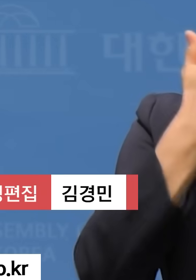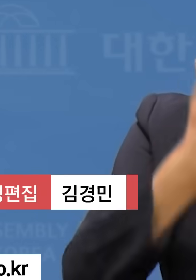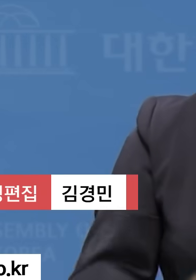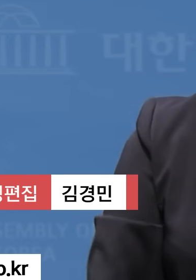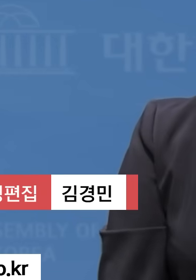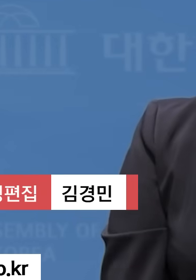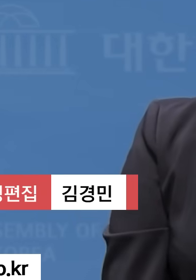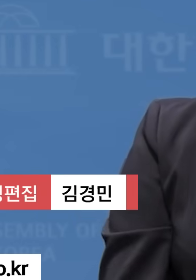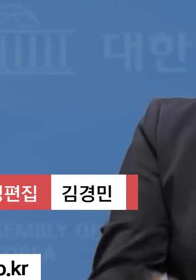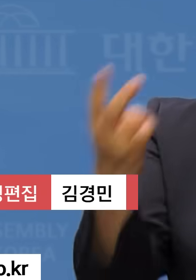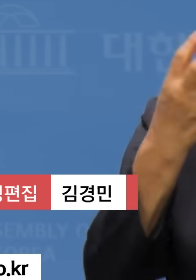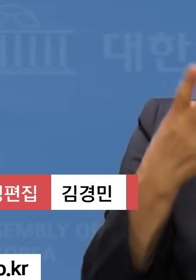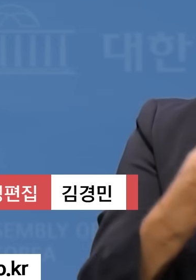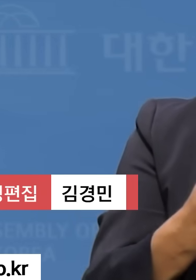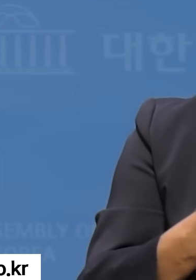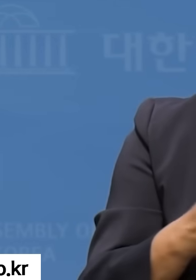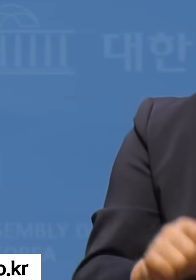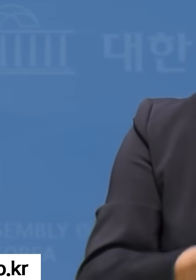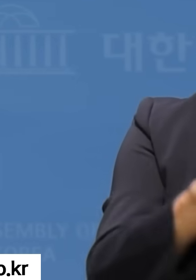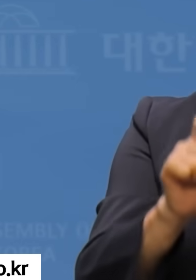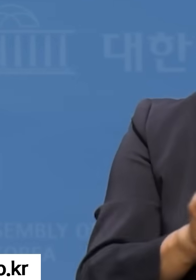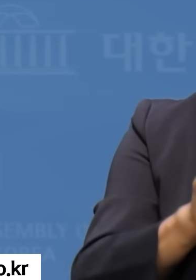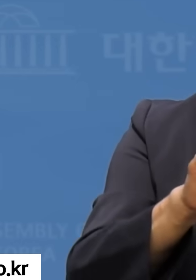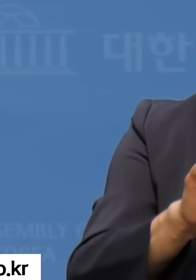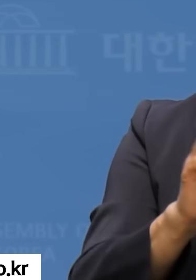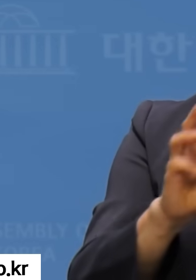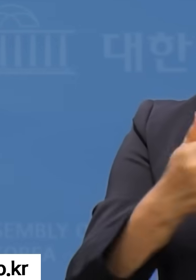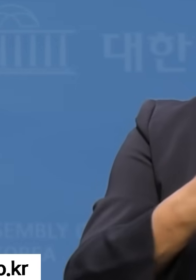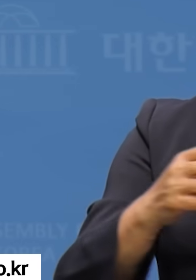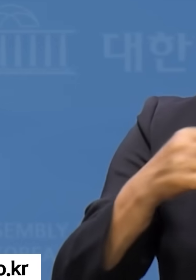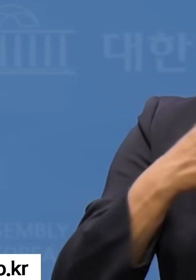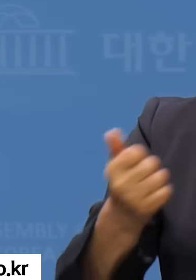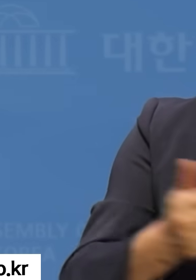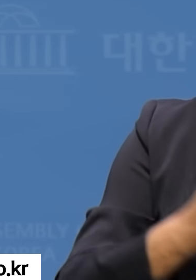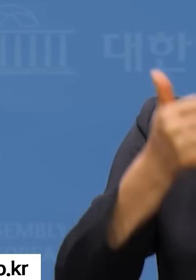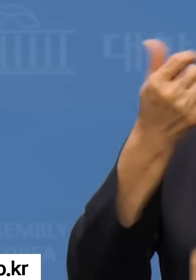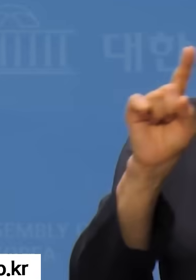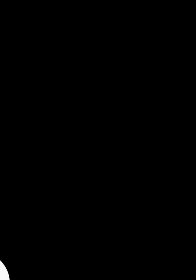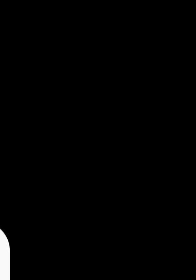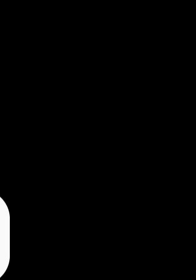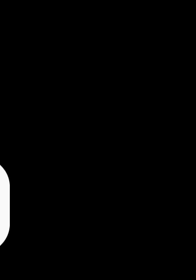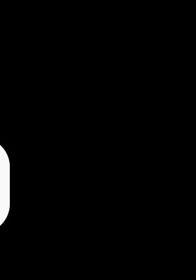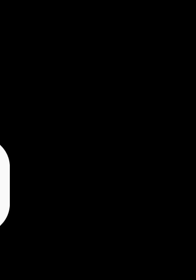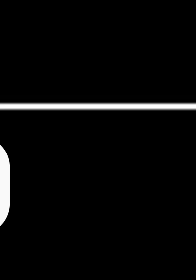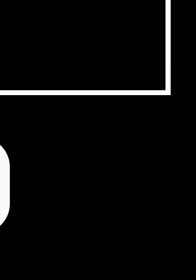2024년 1월 23일 국방위원장 한기호.